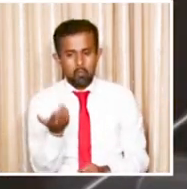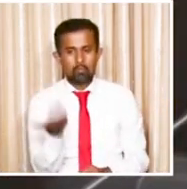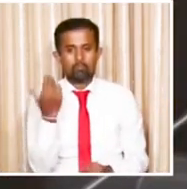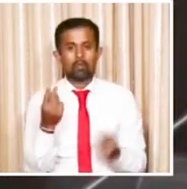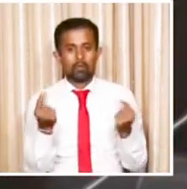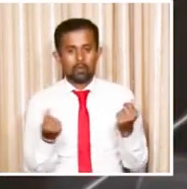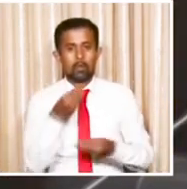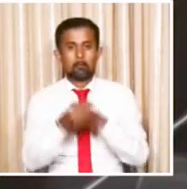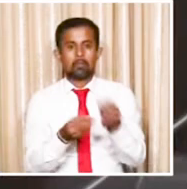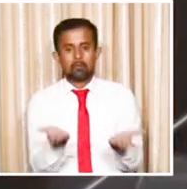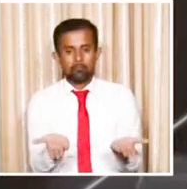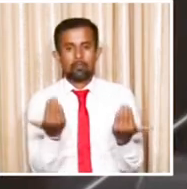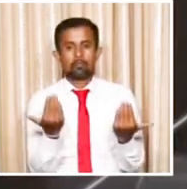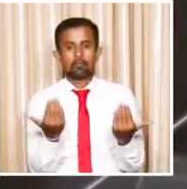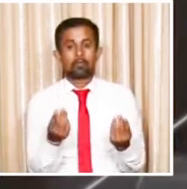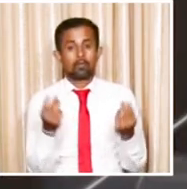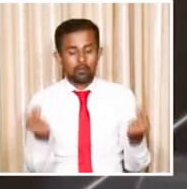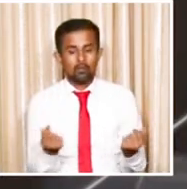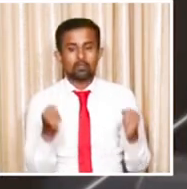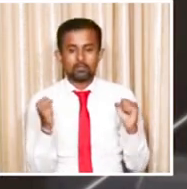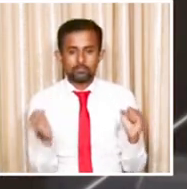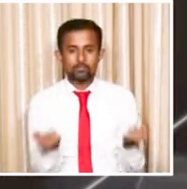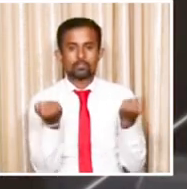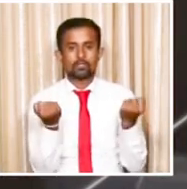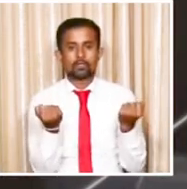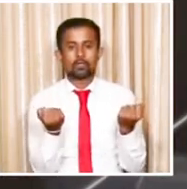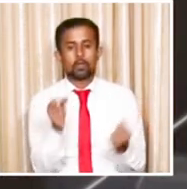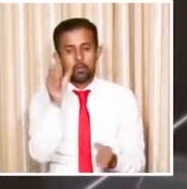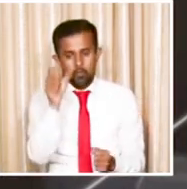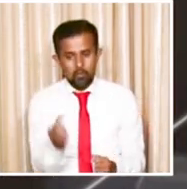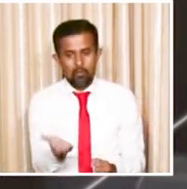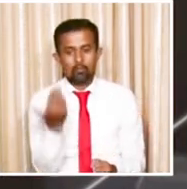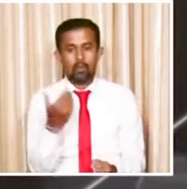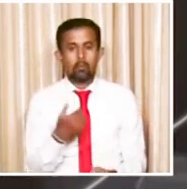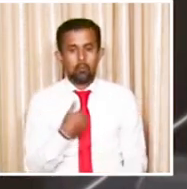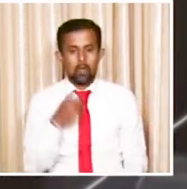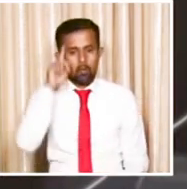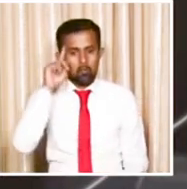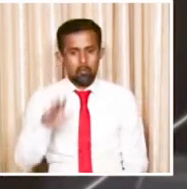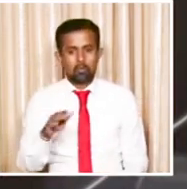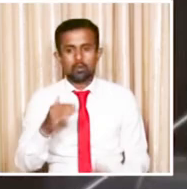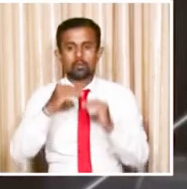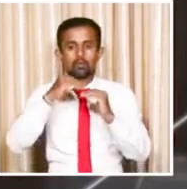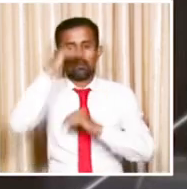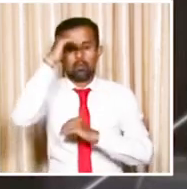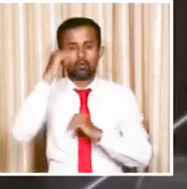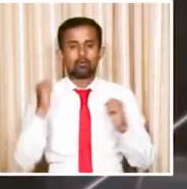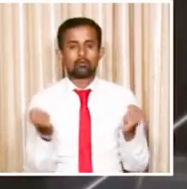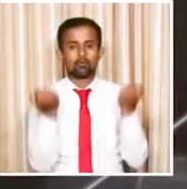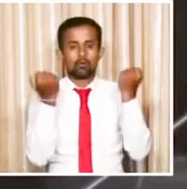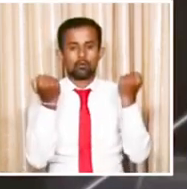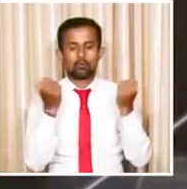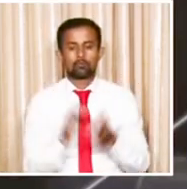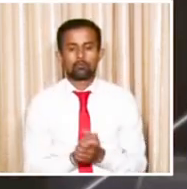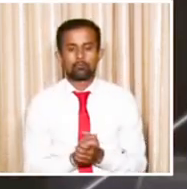ඉක්මනින් ව්‍යවසායකයින් වේවා. ඉක්මනින් ඒ අය ශක්තිමත් මිනිසුන් වෙන්න කියන එකයි අපි බලාපොරොත්තු වෙන එතනින් උඩට ගන්න එක. හැබැයි ඉතින් අපි